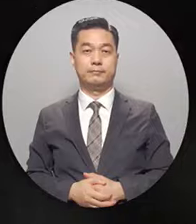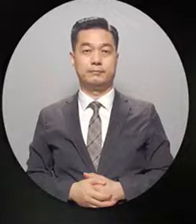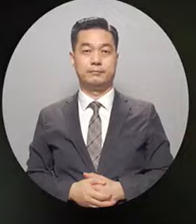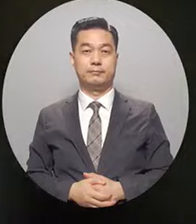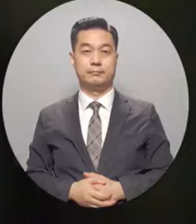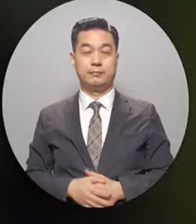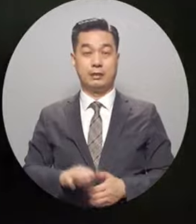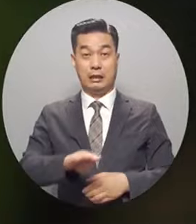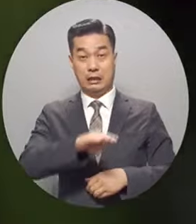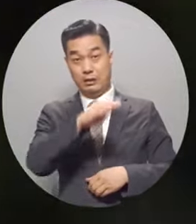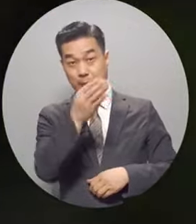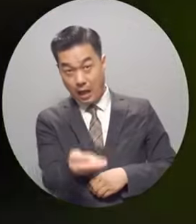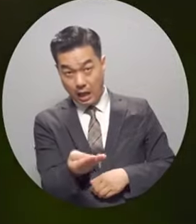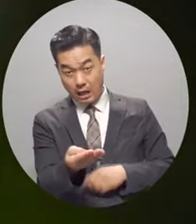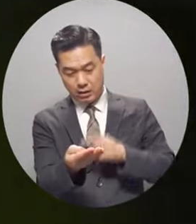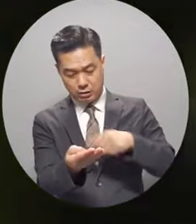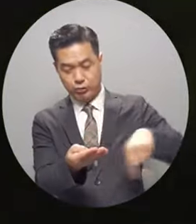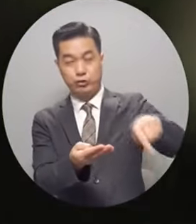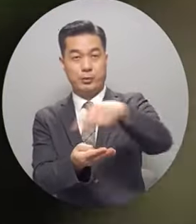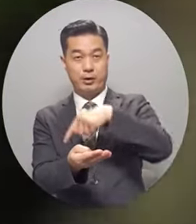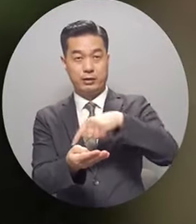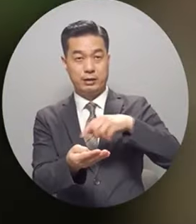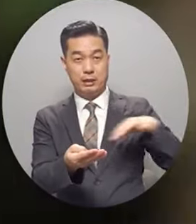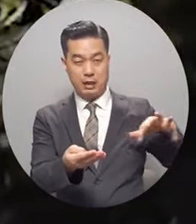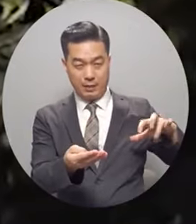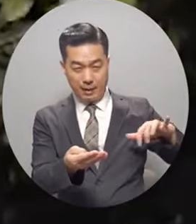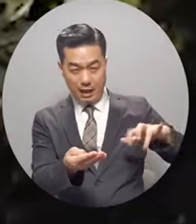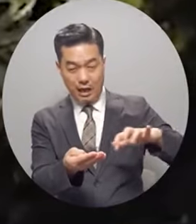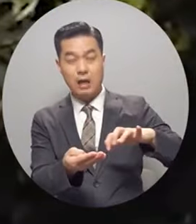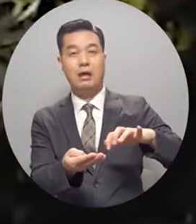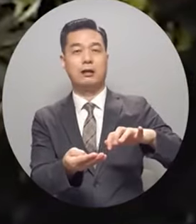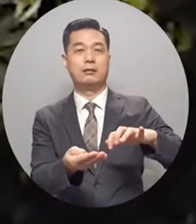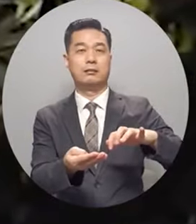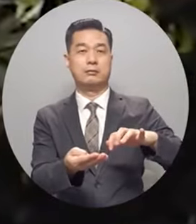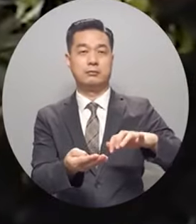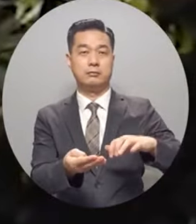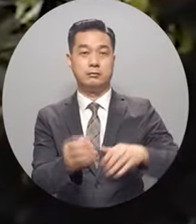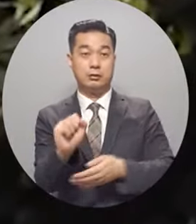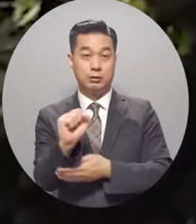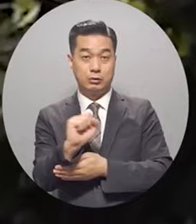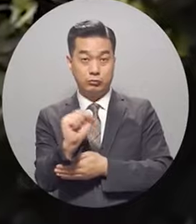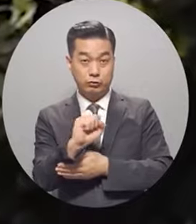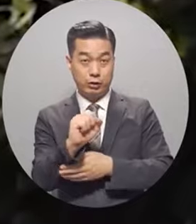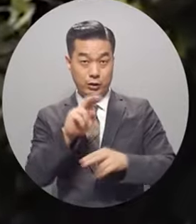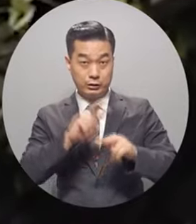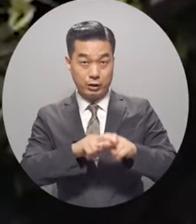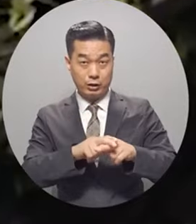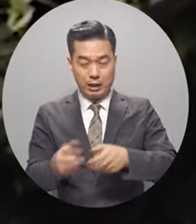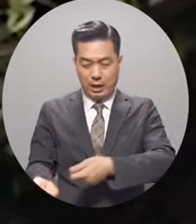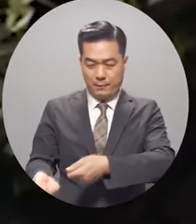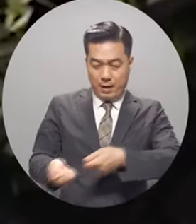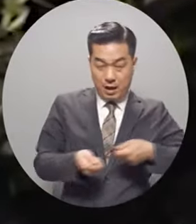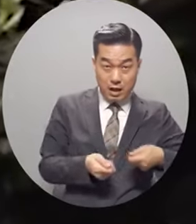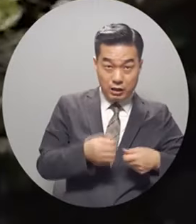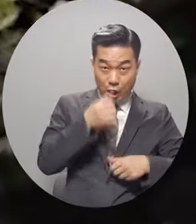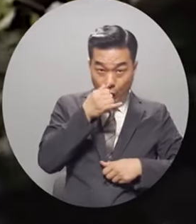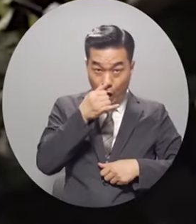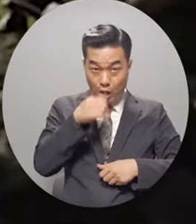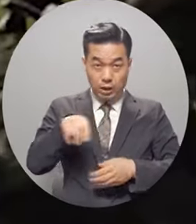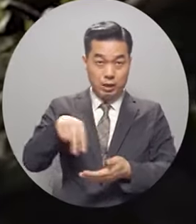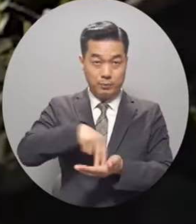거꾸로 뒤집힌 차량 주변으로 사람들이 몰려듭니다. 운전석 밖으로 한 남성이 빠져나오더니